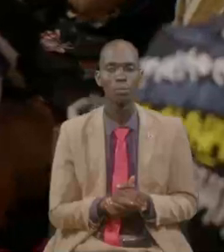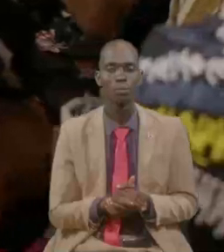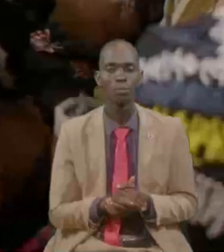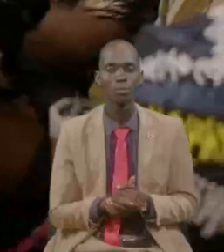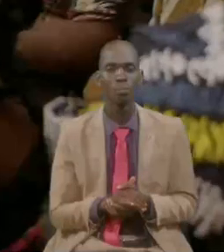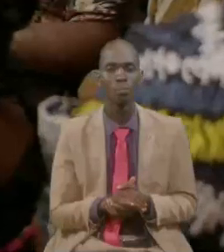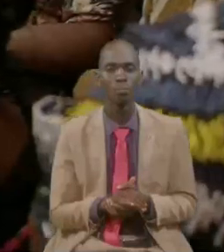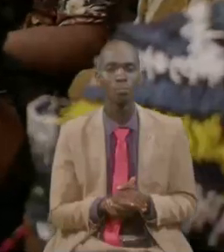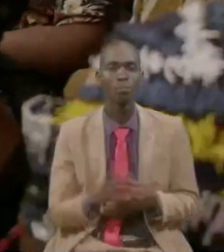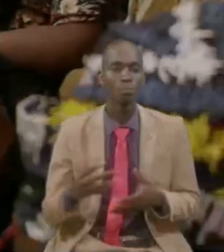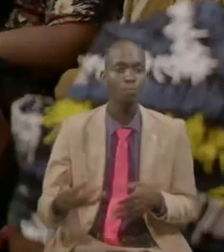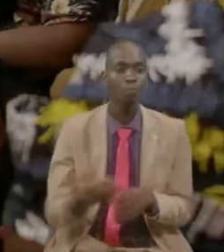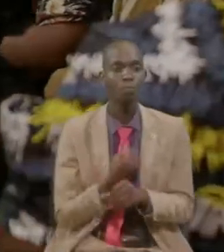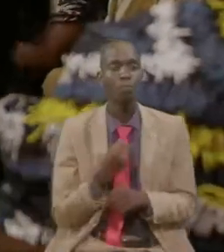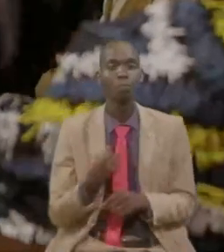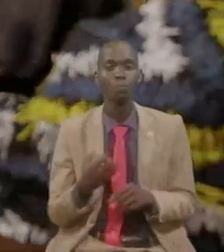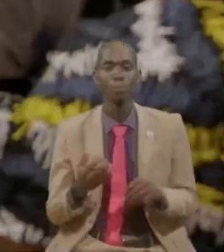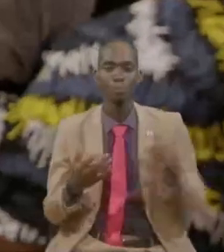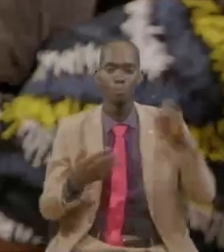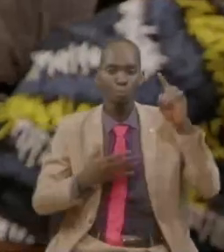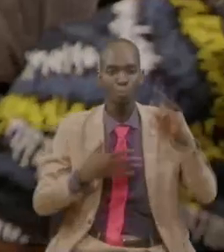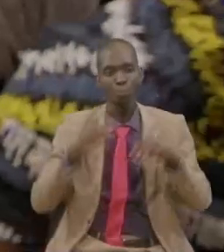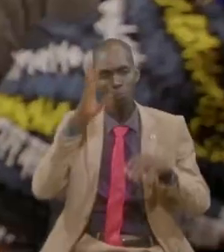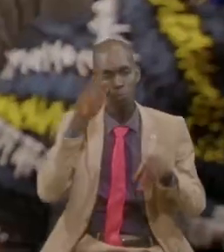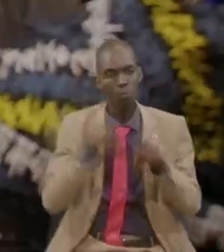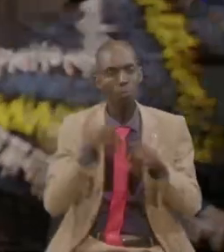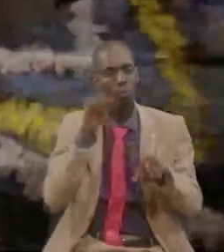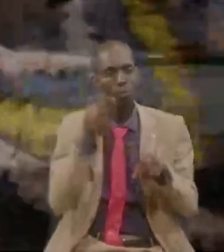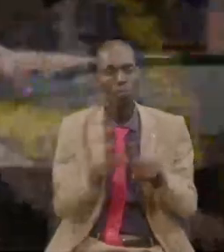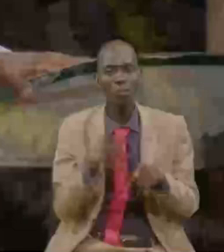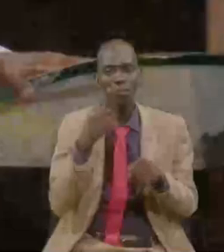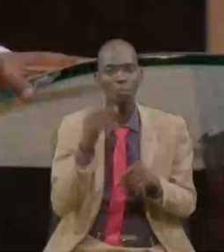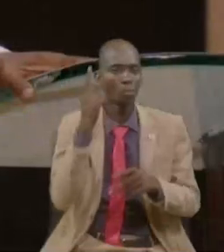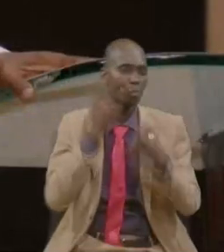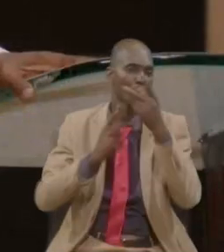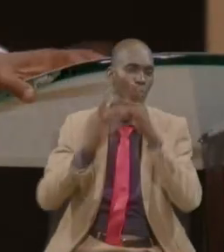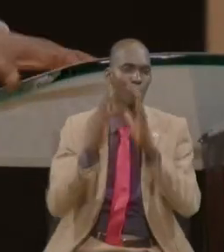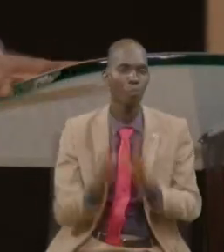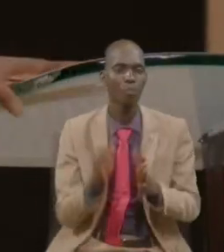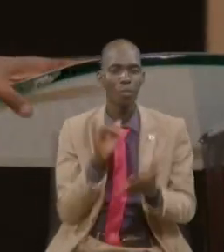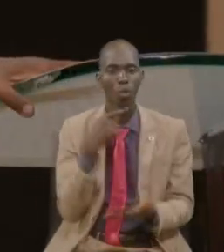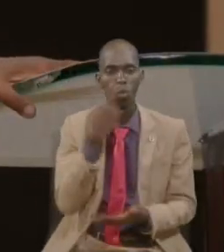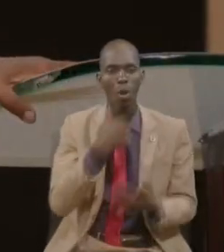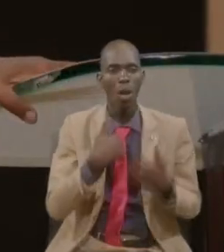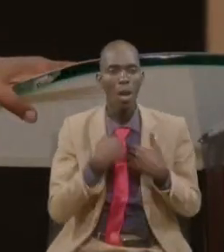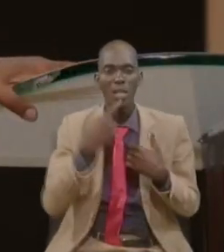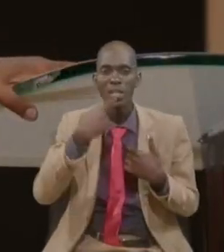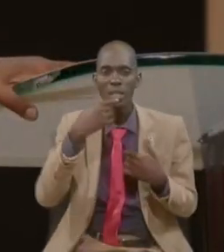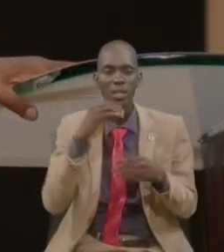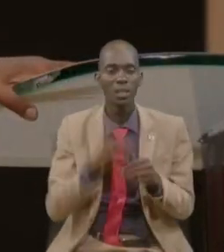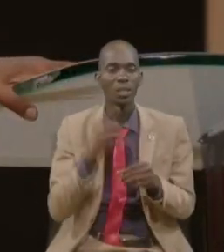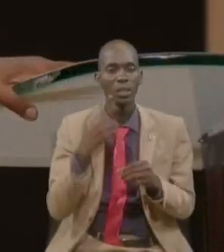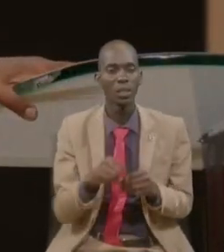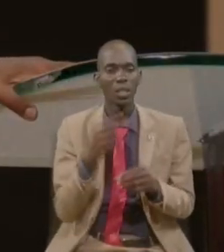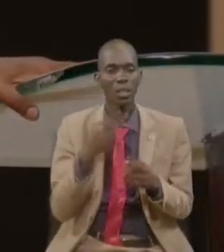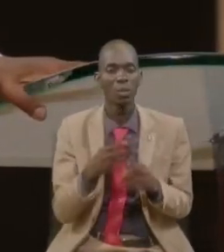Prenez mes frères pour modèle de souffrance et de patience, les prophètes qui ont parlé